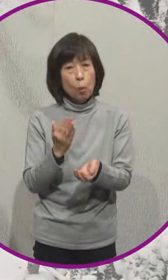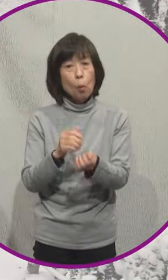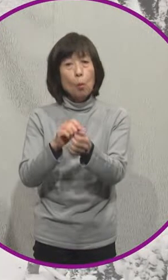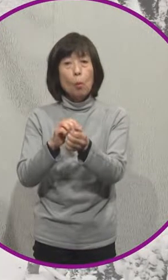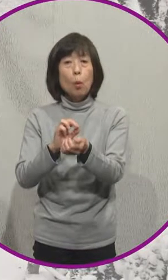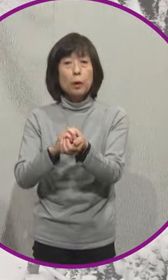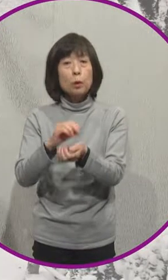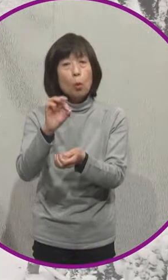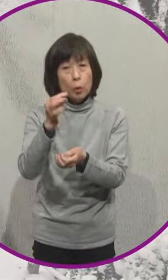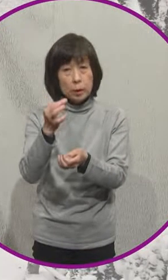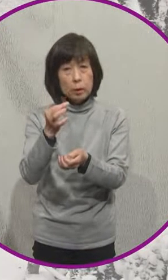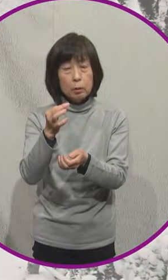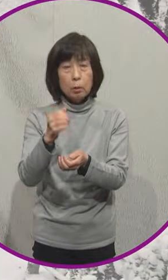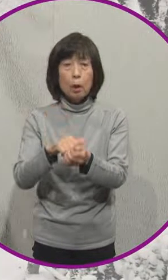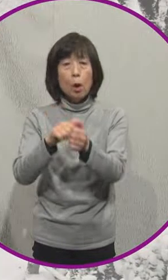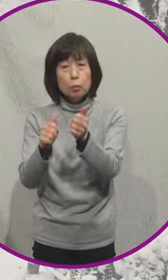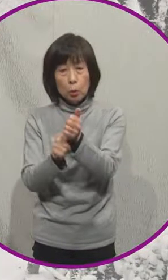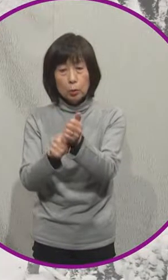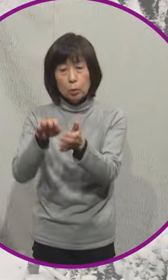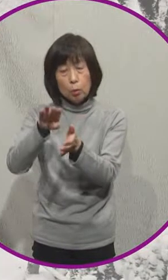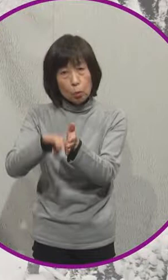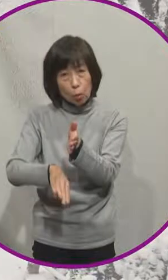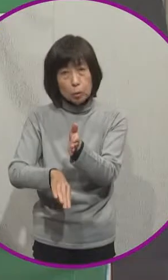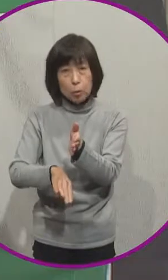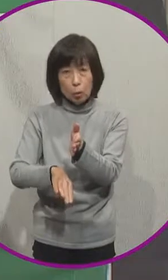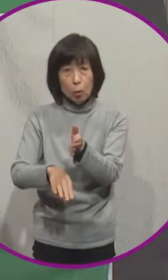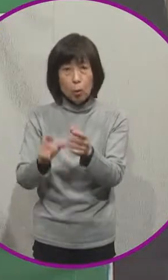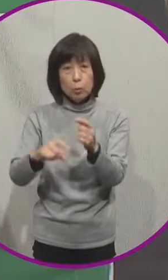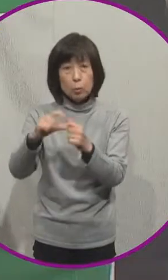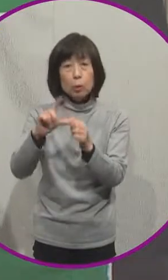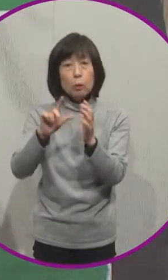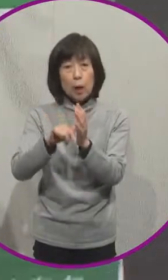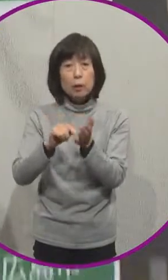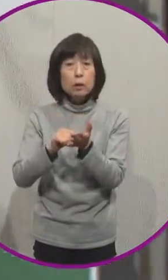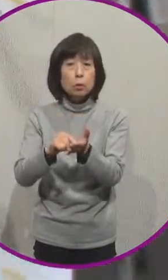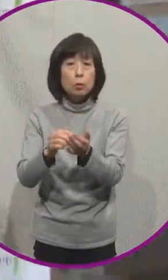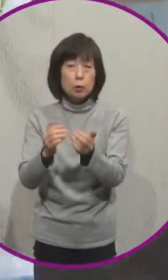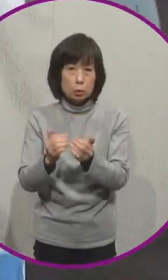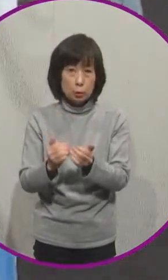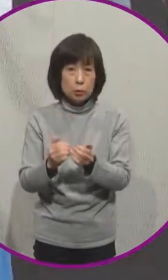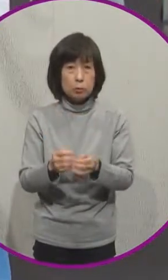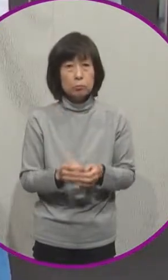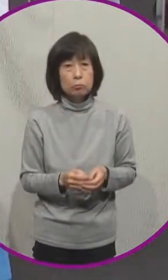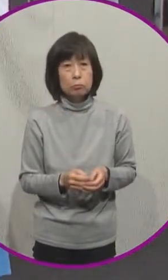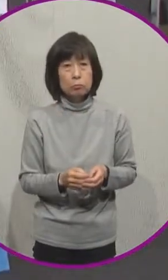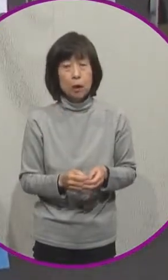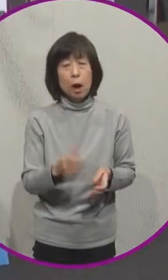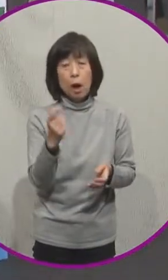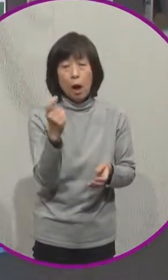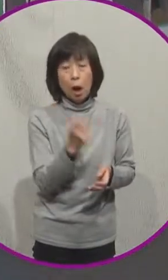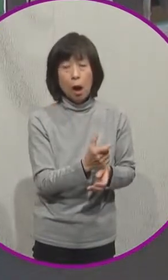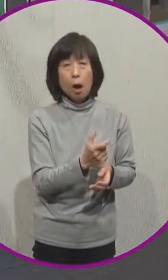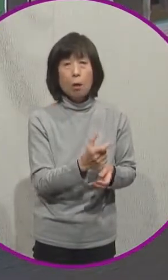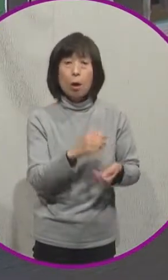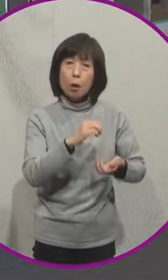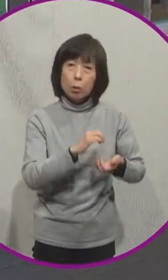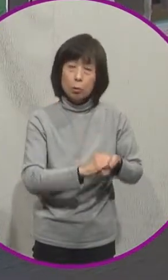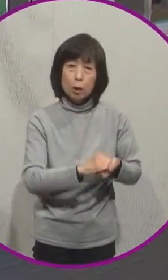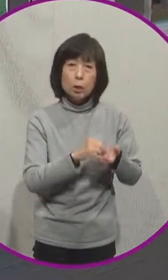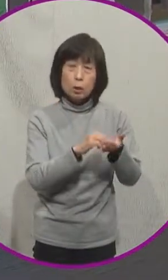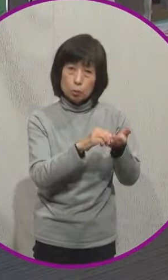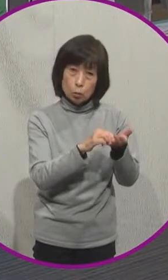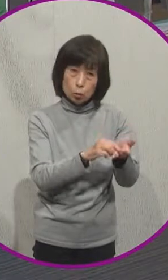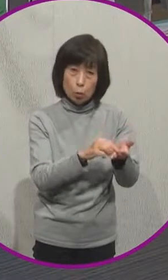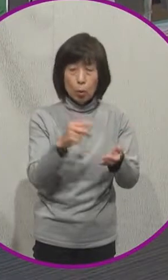工事を追加する場合は申告が必要ですこの時期確定申告もよく耳にしますが市